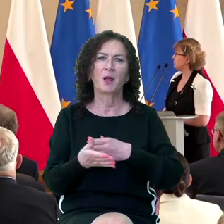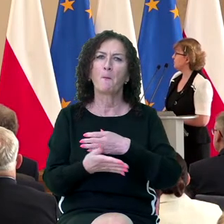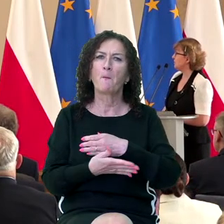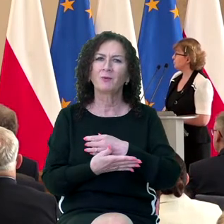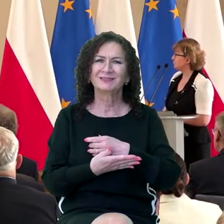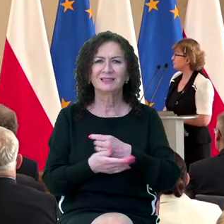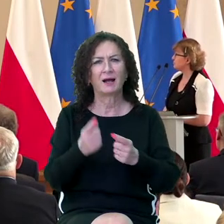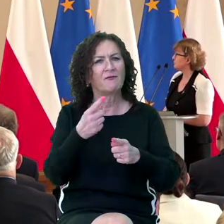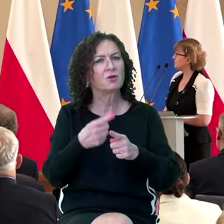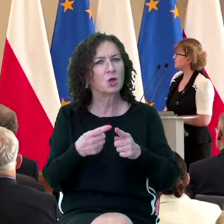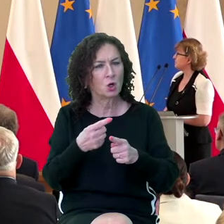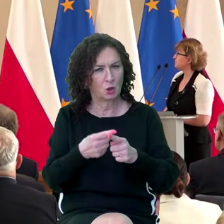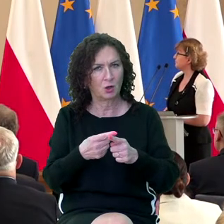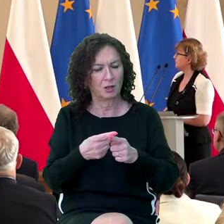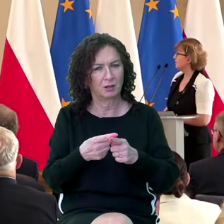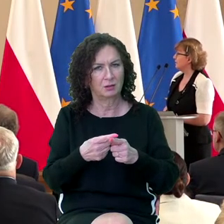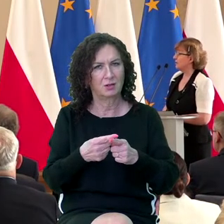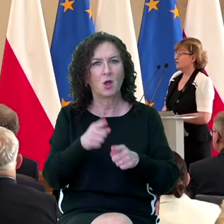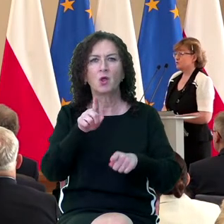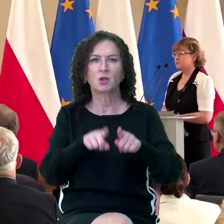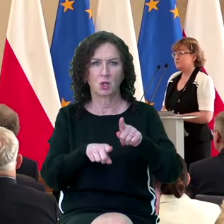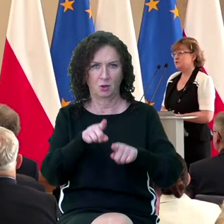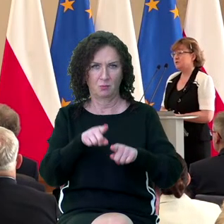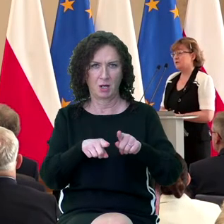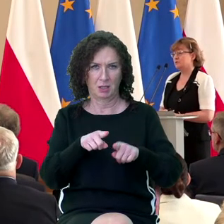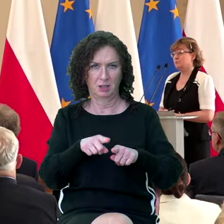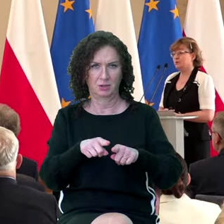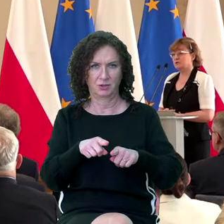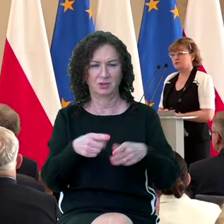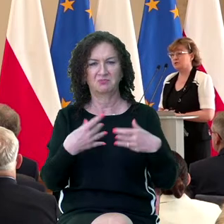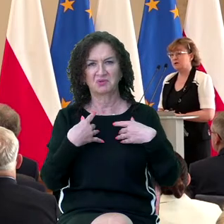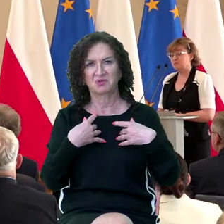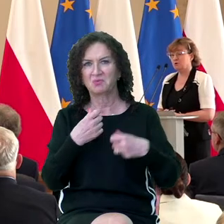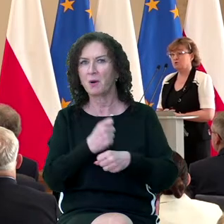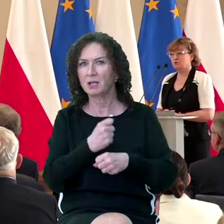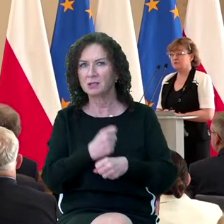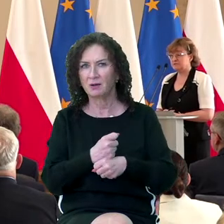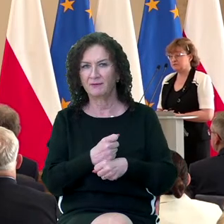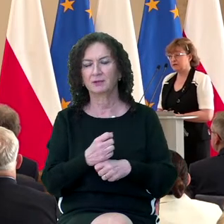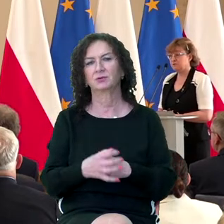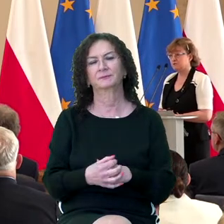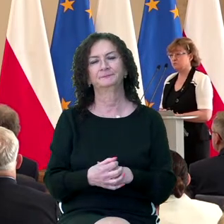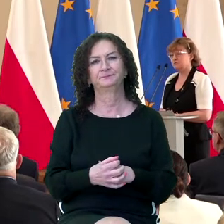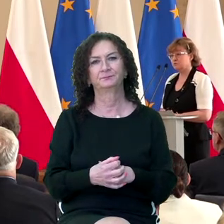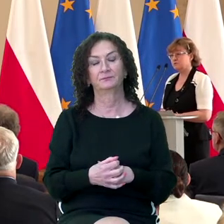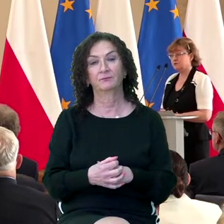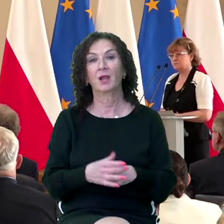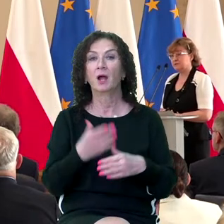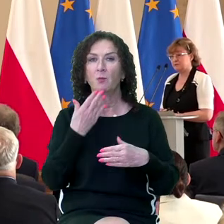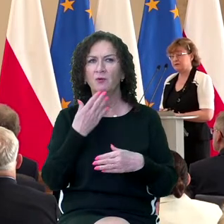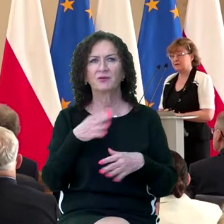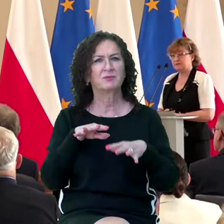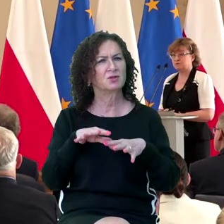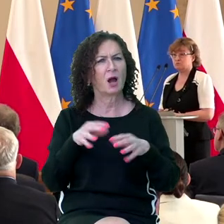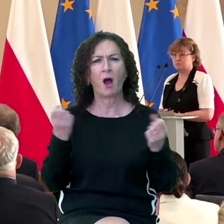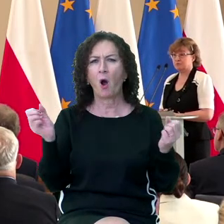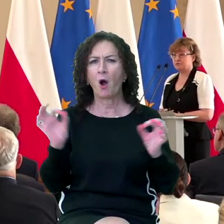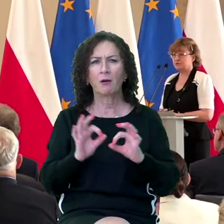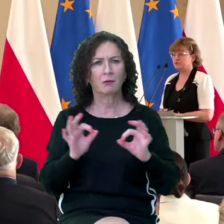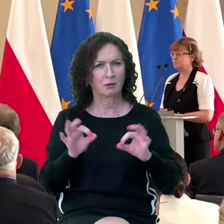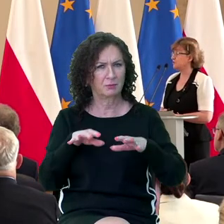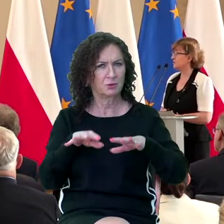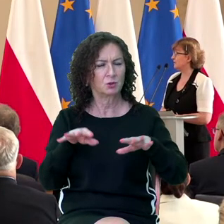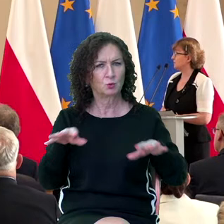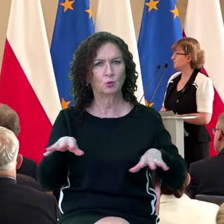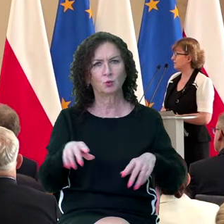normalności podtrzymywać. Oczywiście podkreślamy ogromne straty znów ludzkie i materialne, które